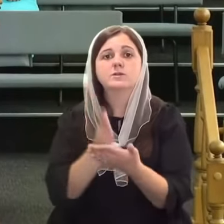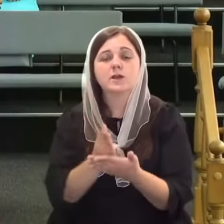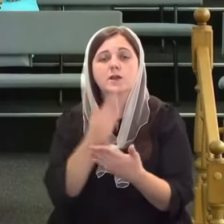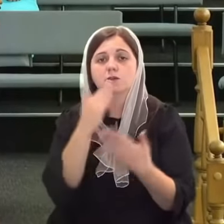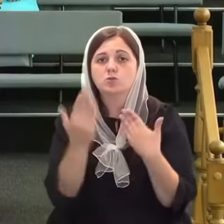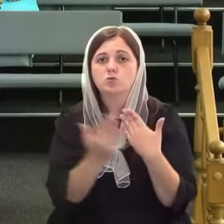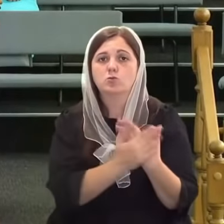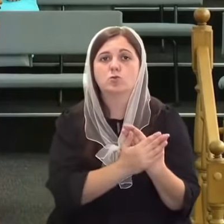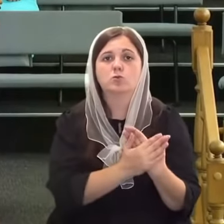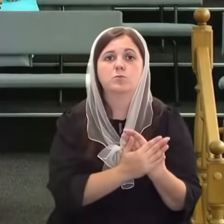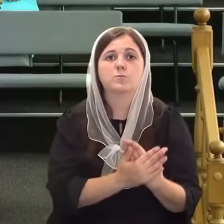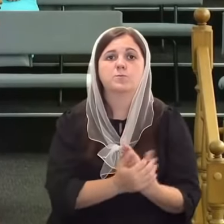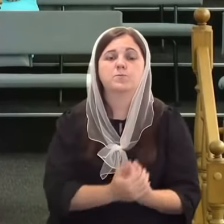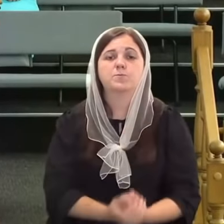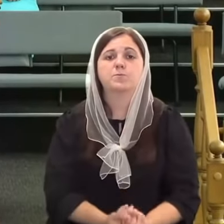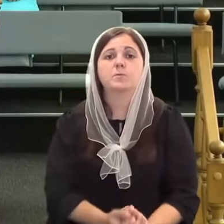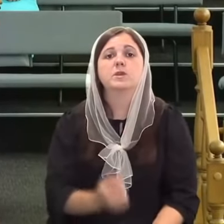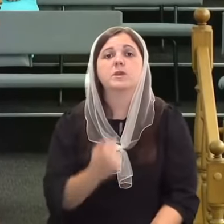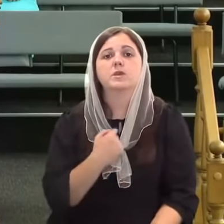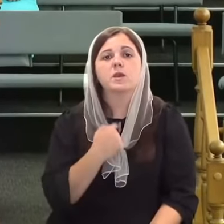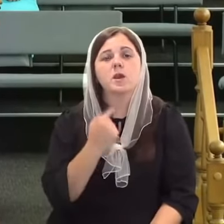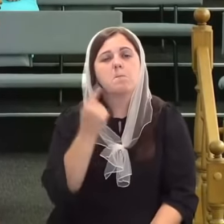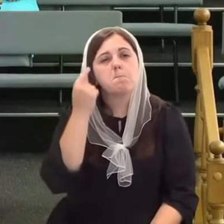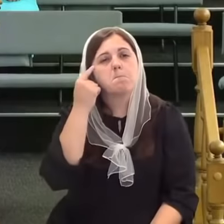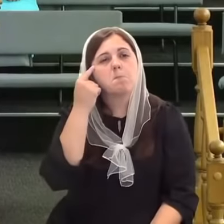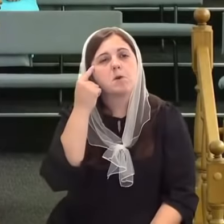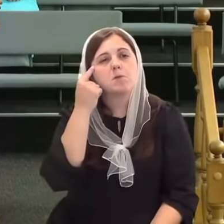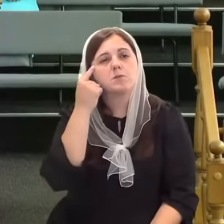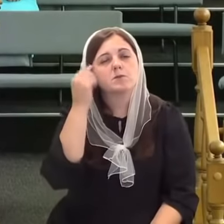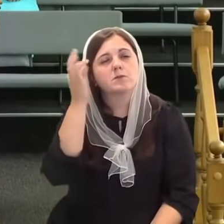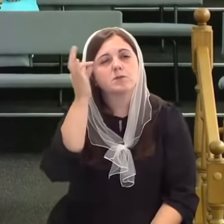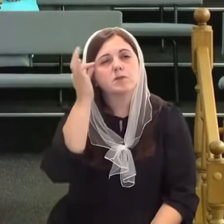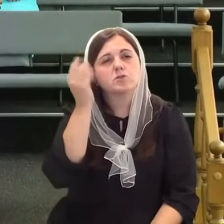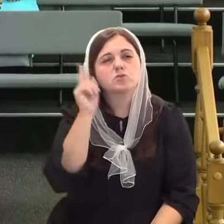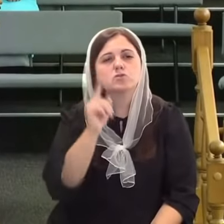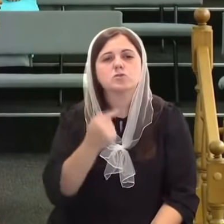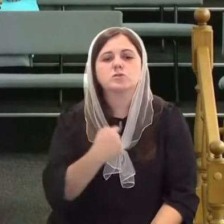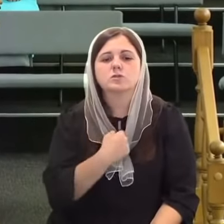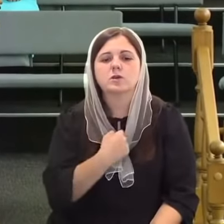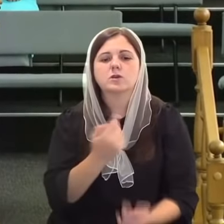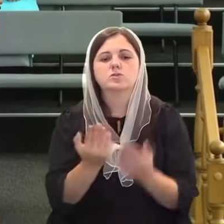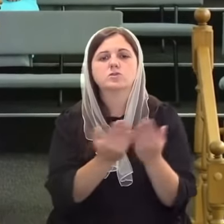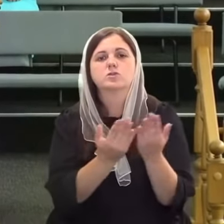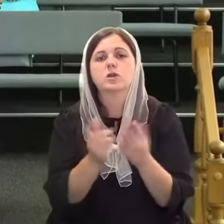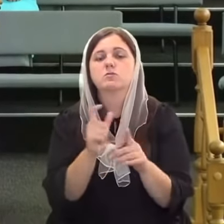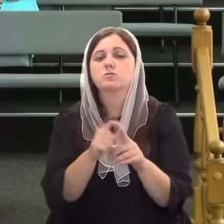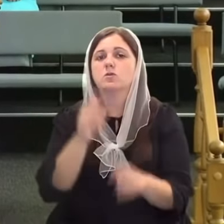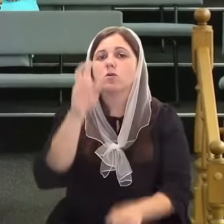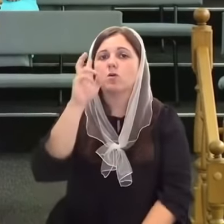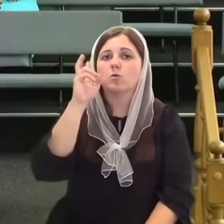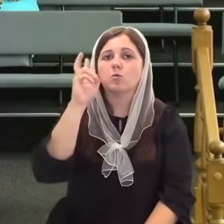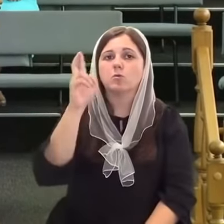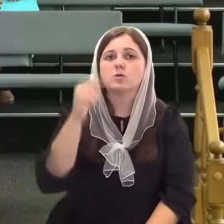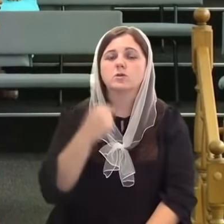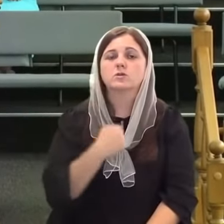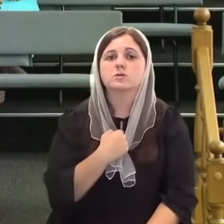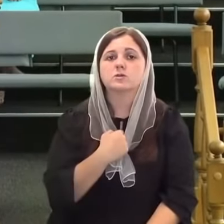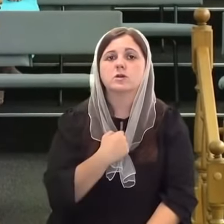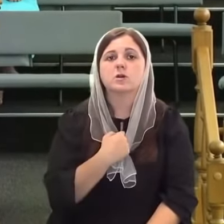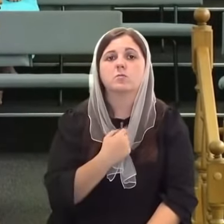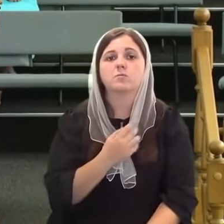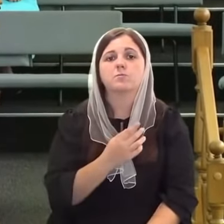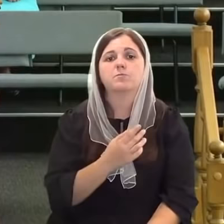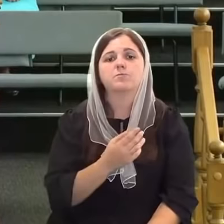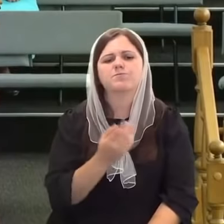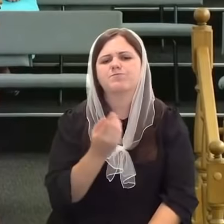есть любовь. Я помню, что я читал Слово Божье. Я буду честен,